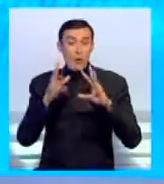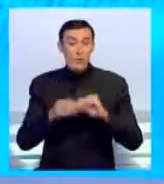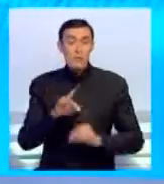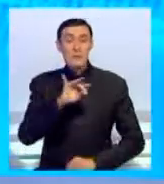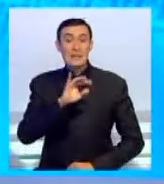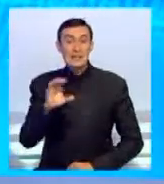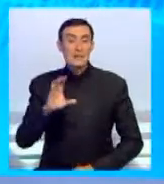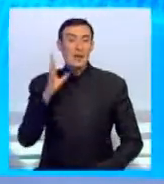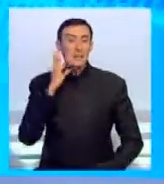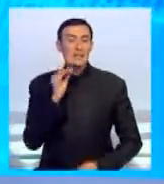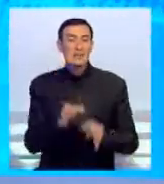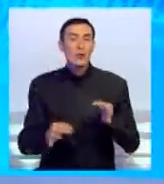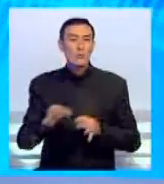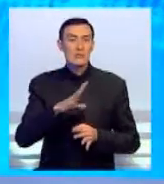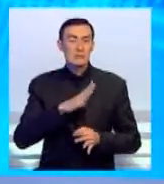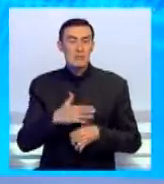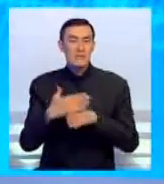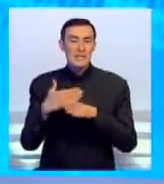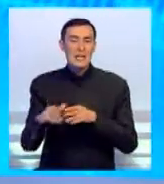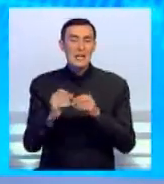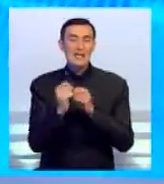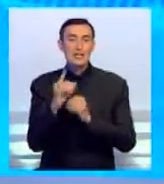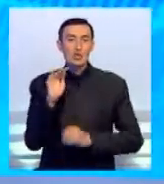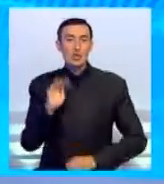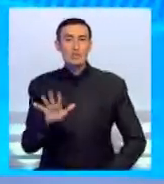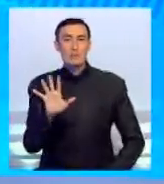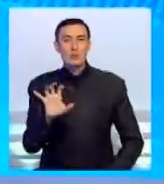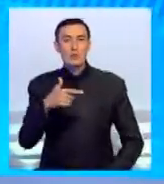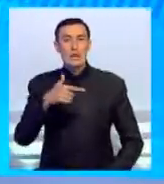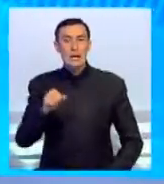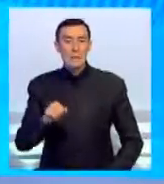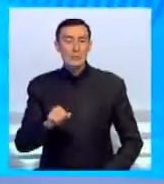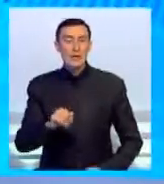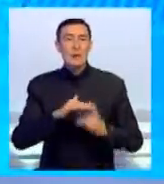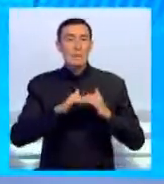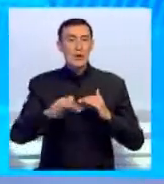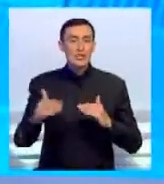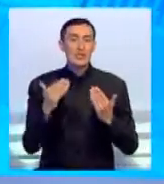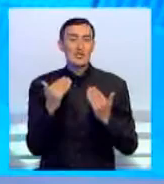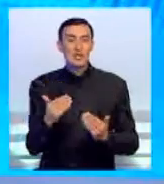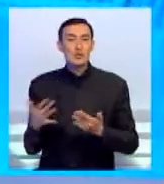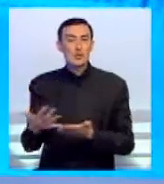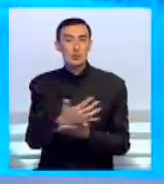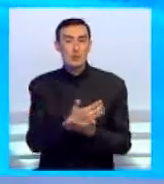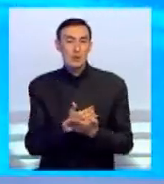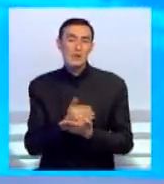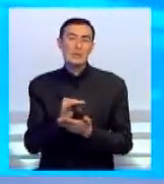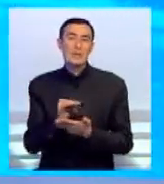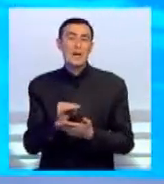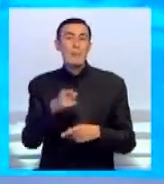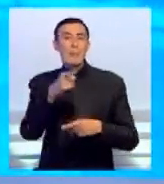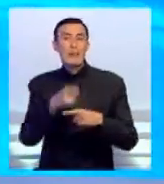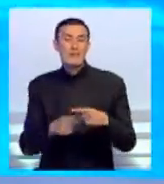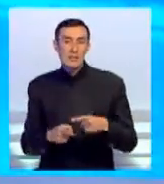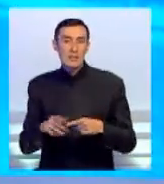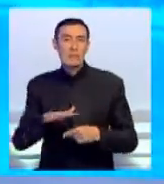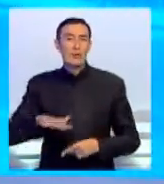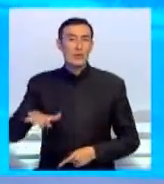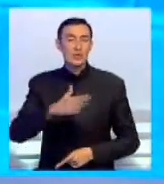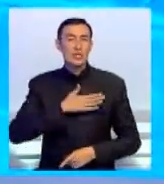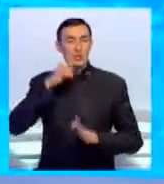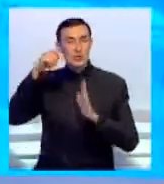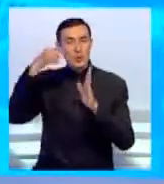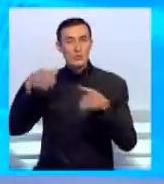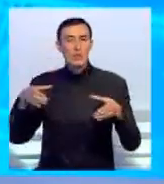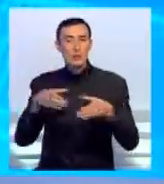рис в Алматинской области отведено почти 11 500 гектаров пашни. Сейчас уже собран урожай с половины площади. Наша